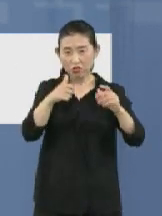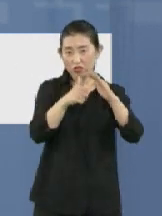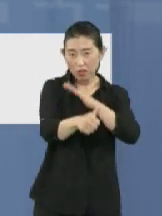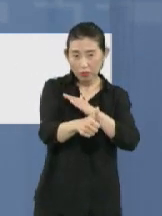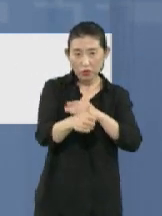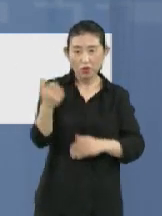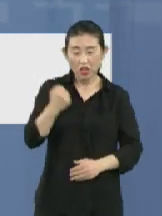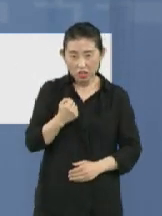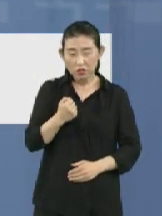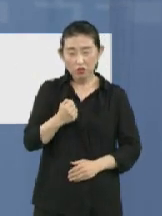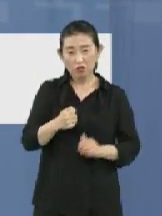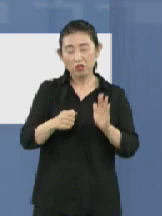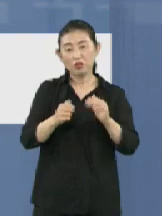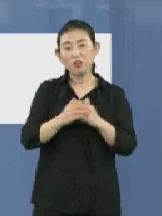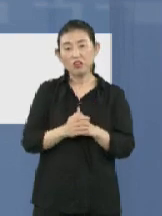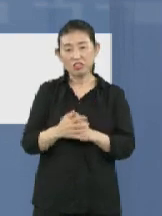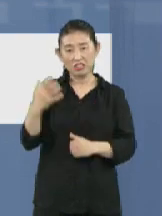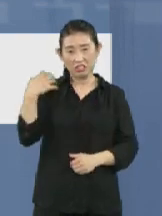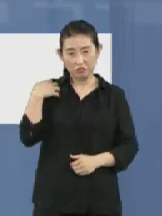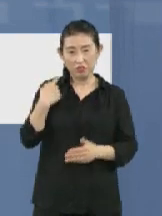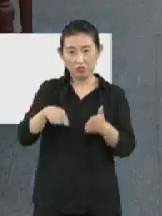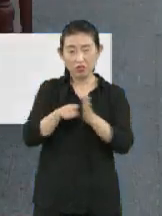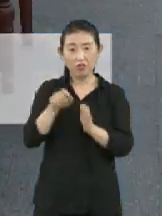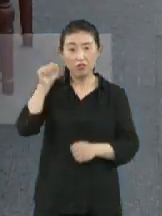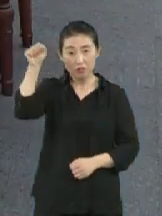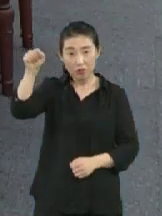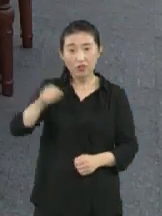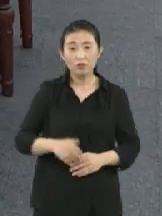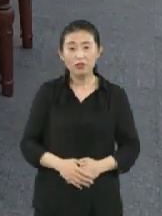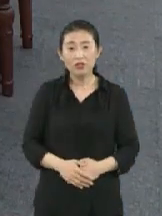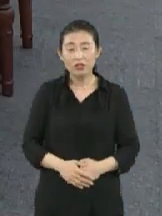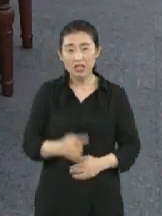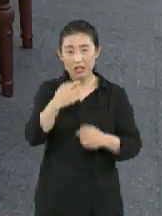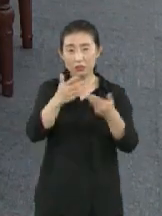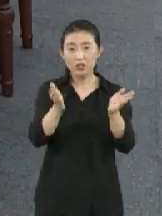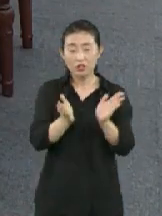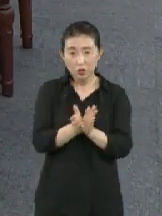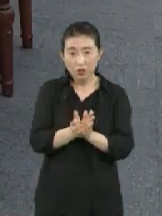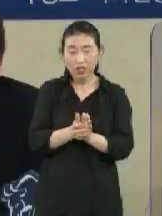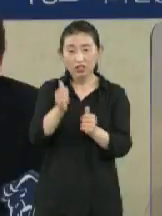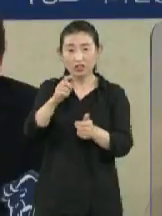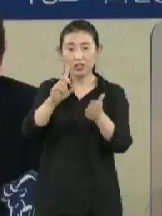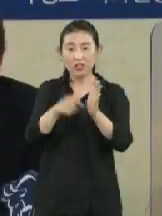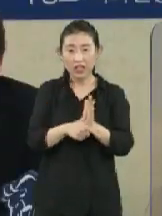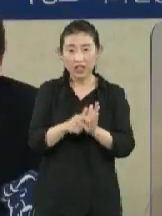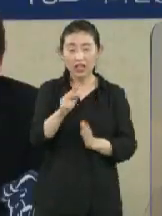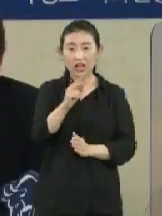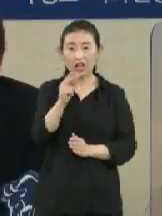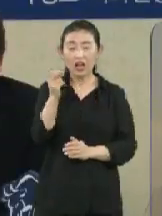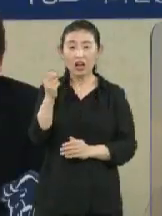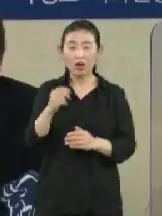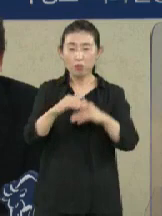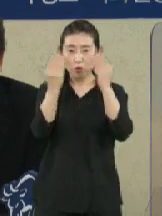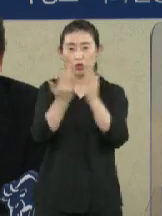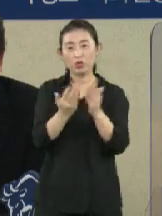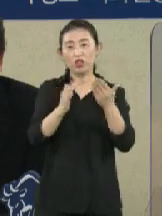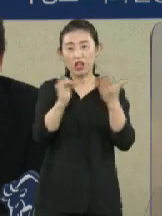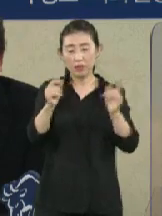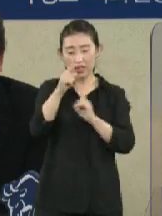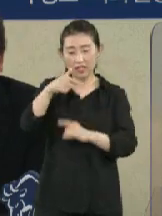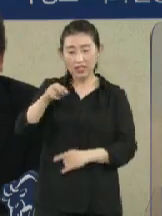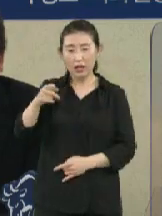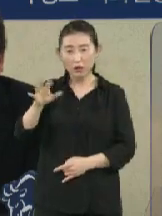대표해서 중원을 책임지고자 출마했습니다. 민주당 대선 경선에는 양 지사를 포함해